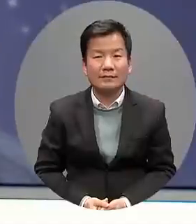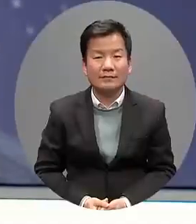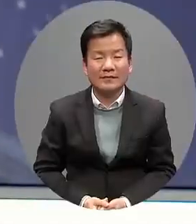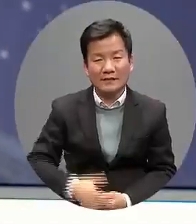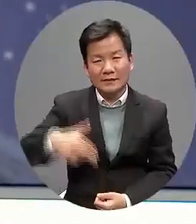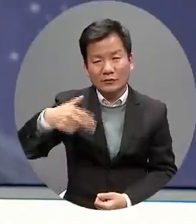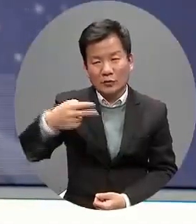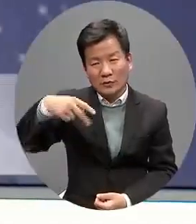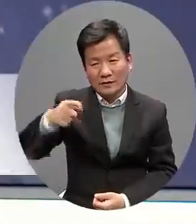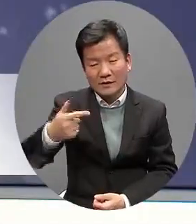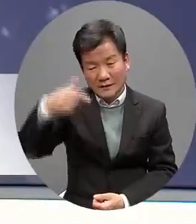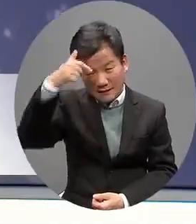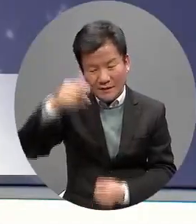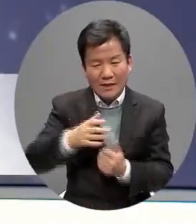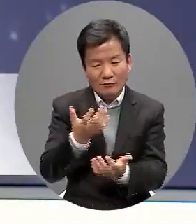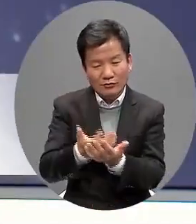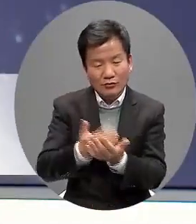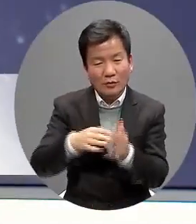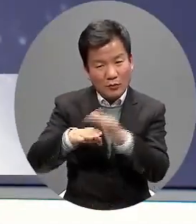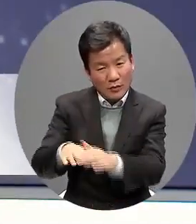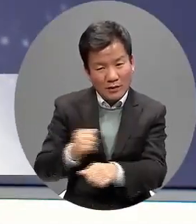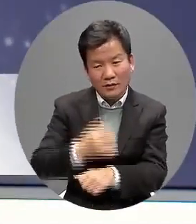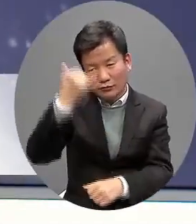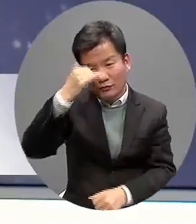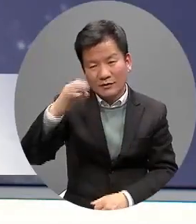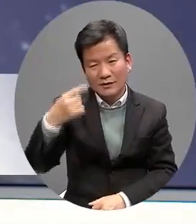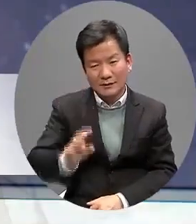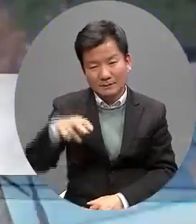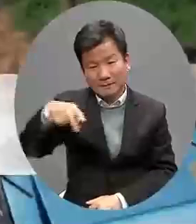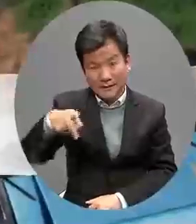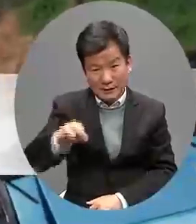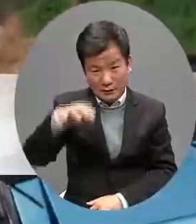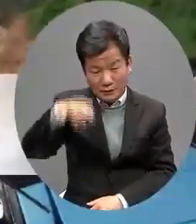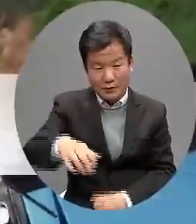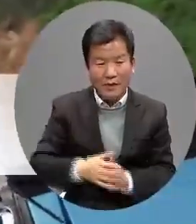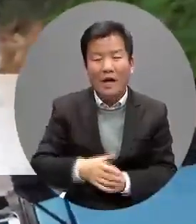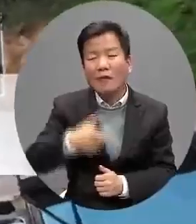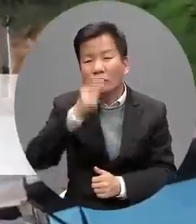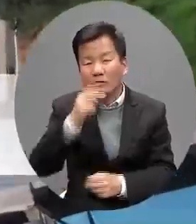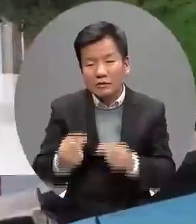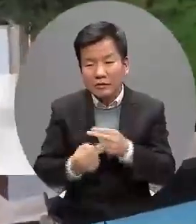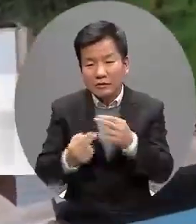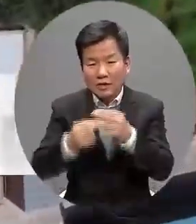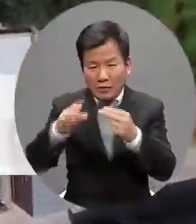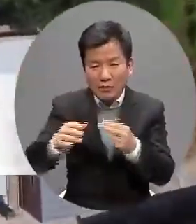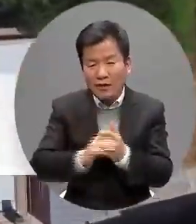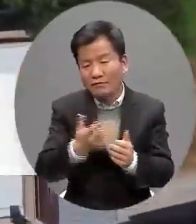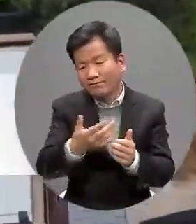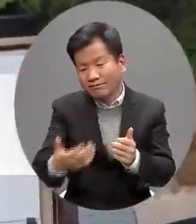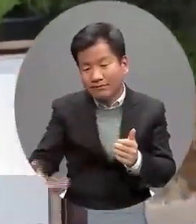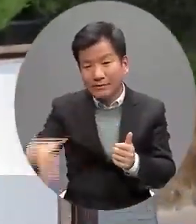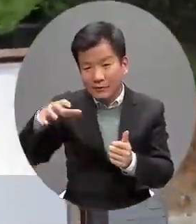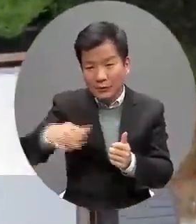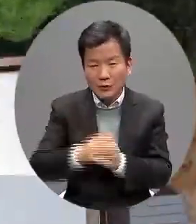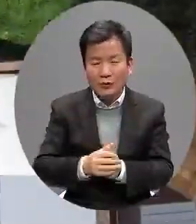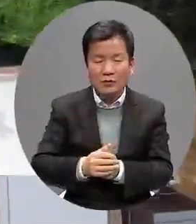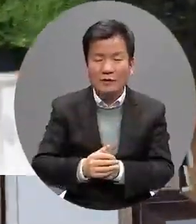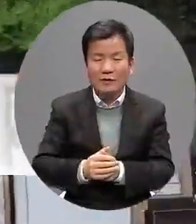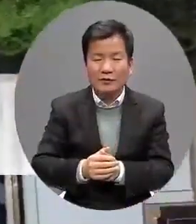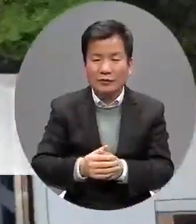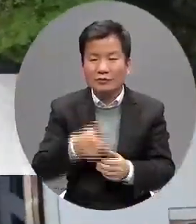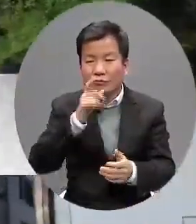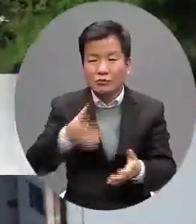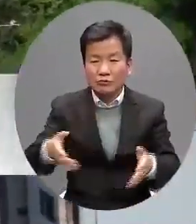조선시대 공문서를 보관하던 충주읍성 사고지 터에서 물을 저장하거나 흘려보냈던 전축 수조